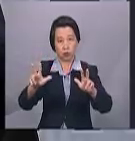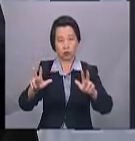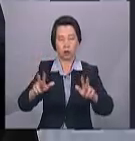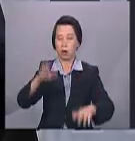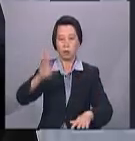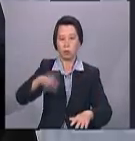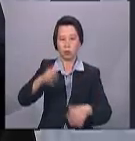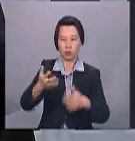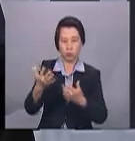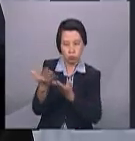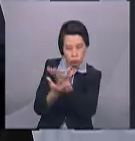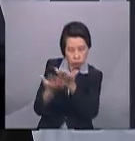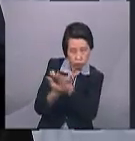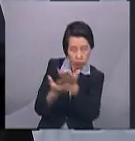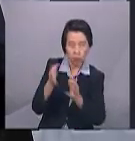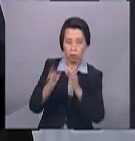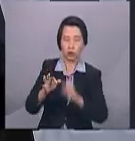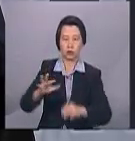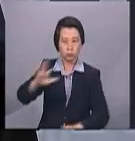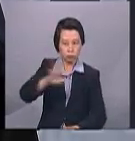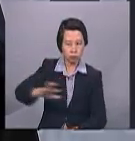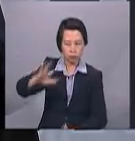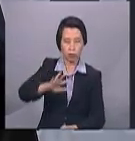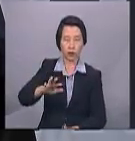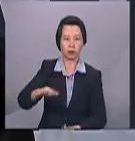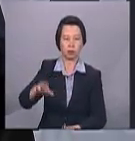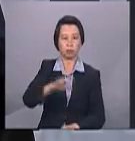dapat disaring kalau kita jangkakan lebih kurang